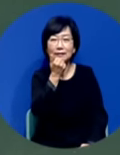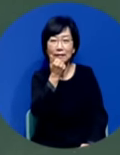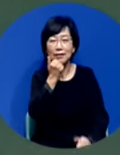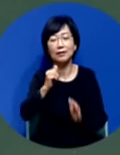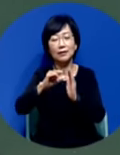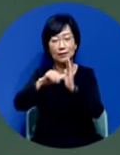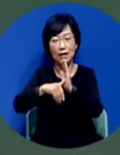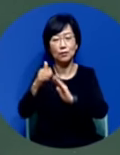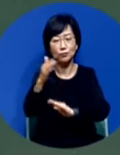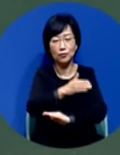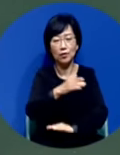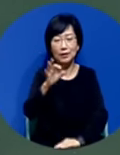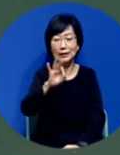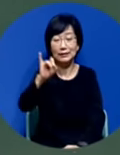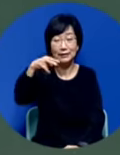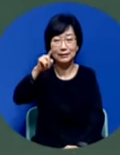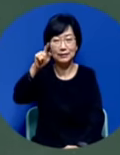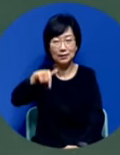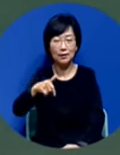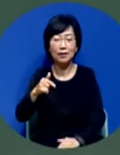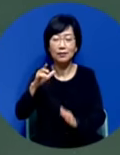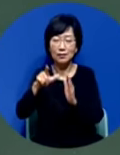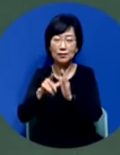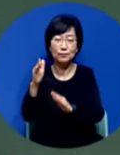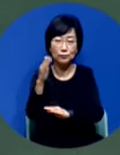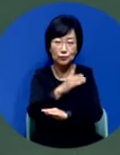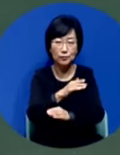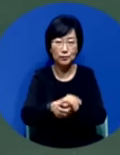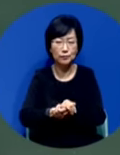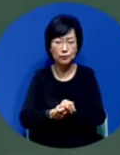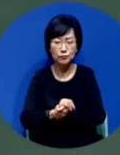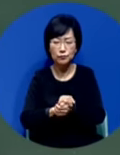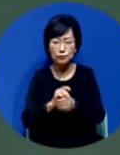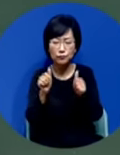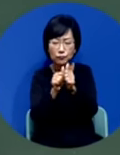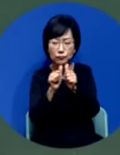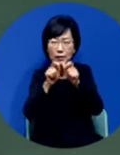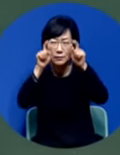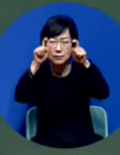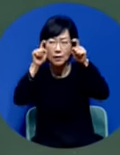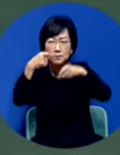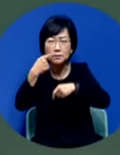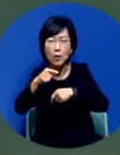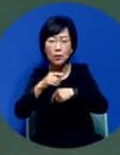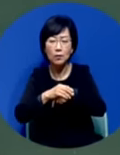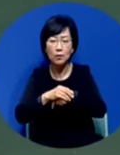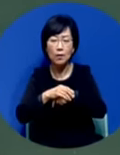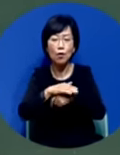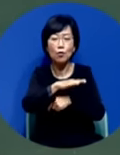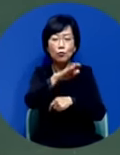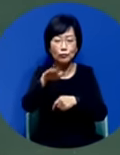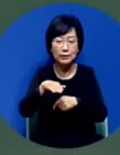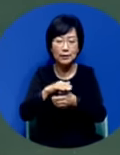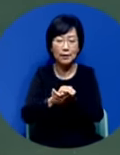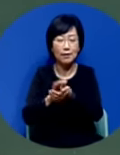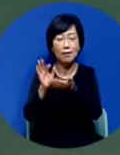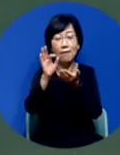那真正的应允也是从以撒开始的。 이 수양을 드리게 되는데 이게 우리의 선교요, 우리의 헌금이요, 굉장히 중요한